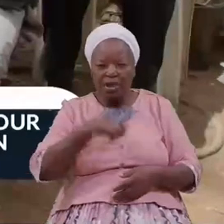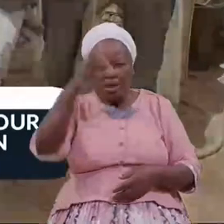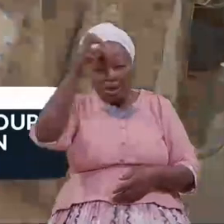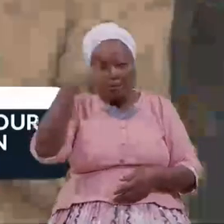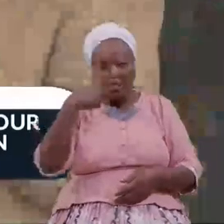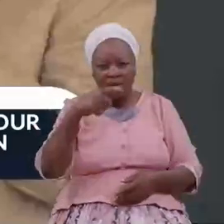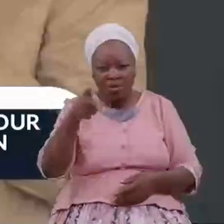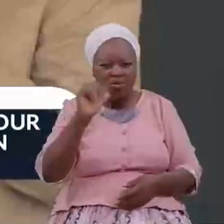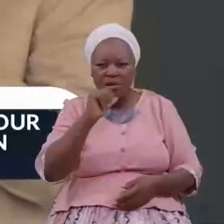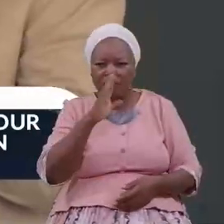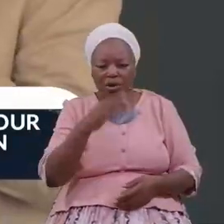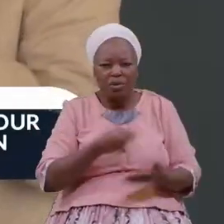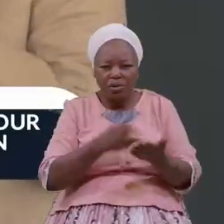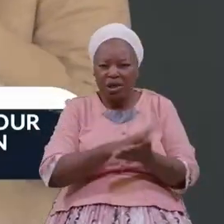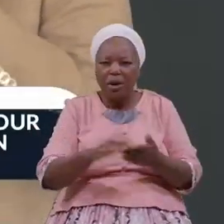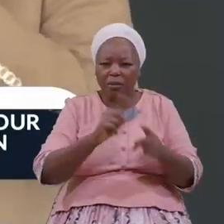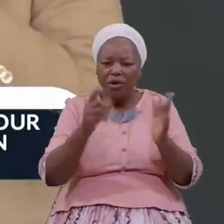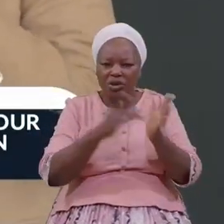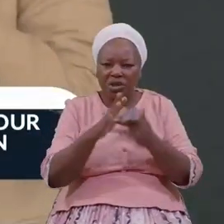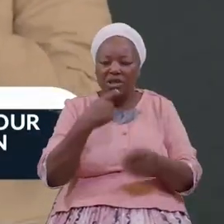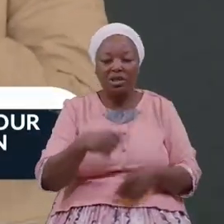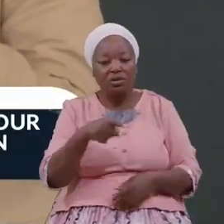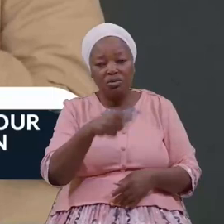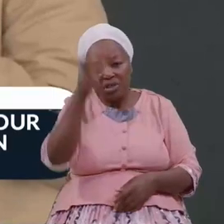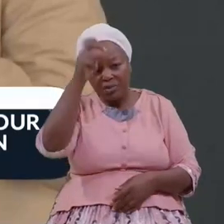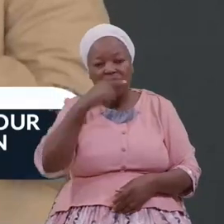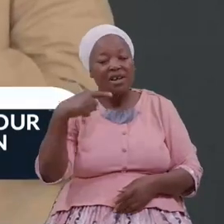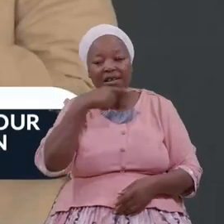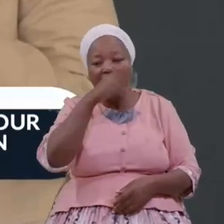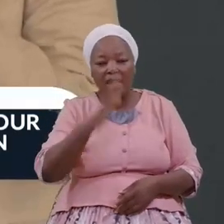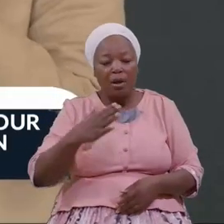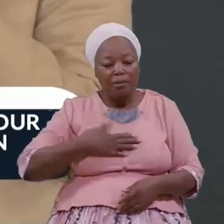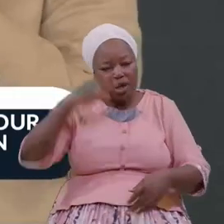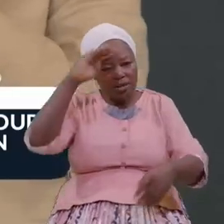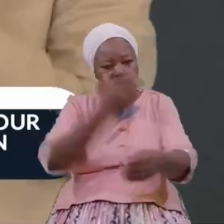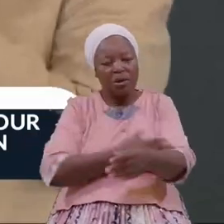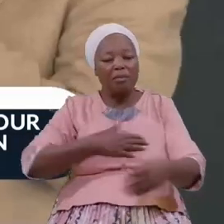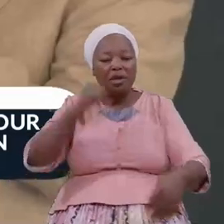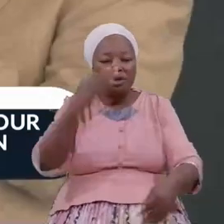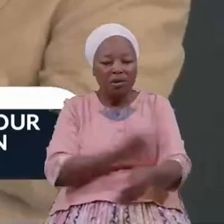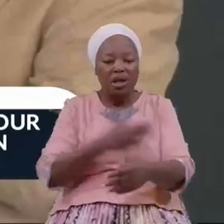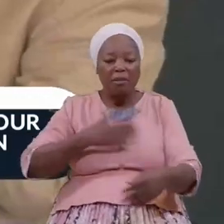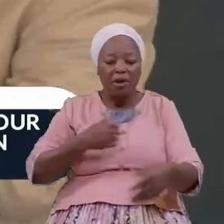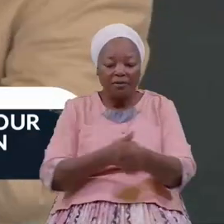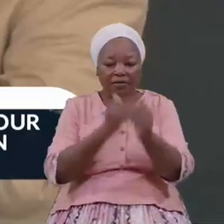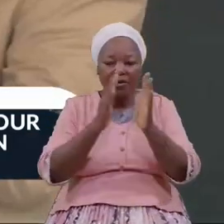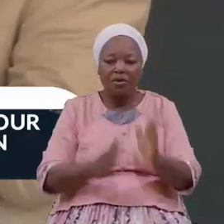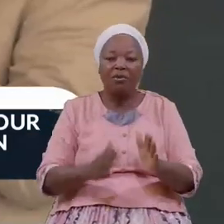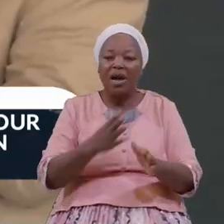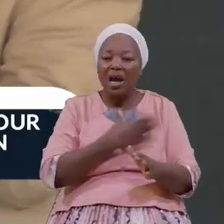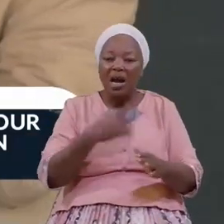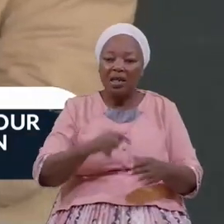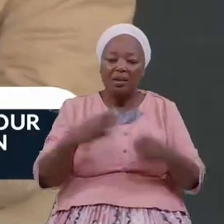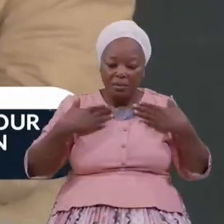Satan dit que vous ne serez pas saint. Satan, tu es menteur. Jésus dit, Satan, tu es menteur, mon fils,